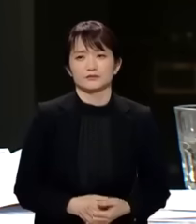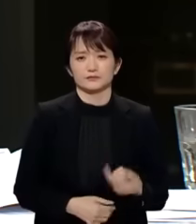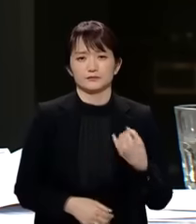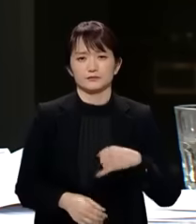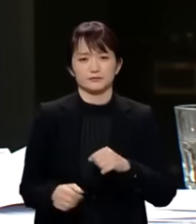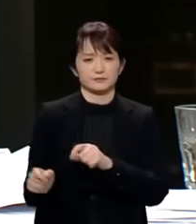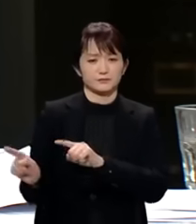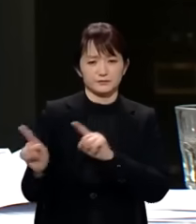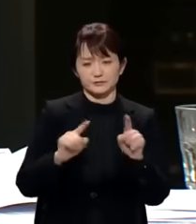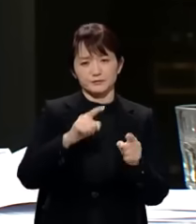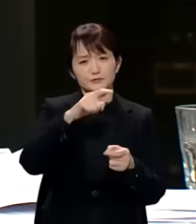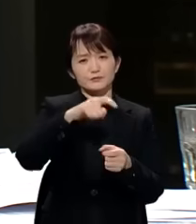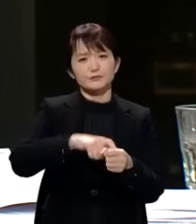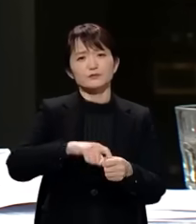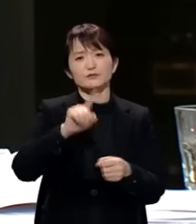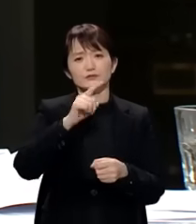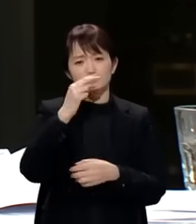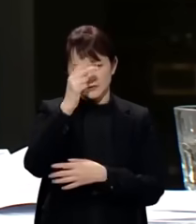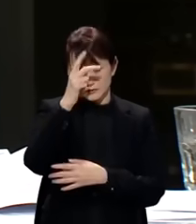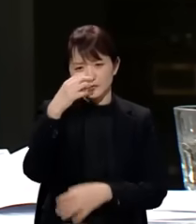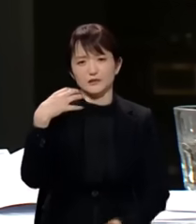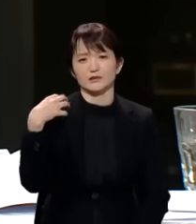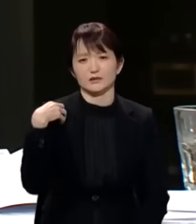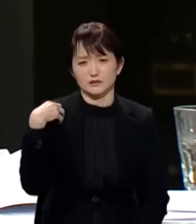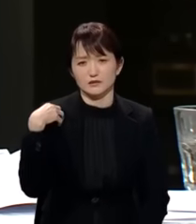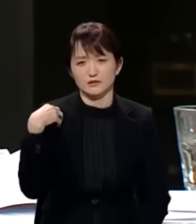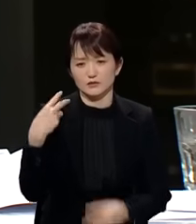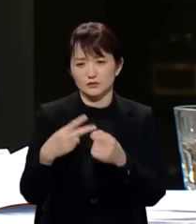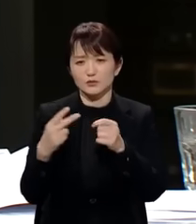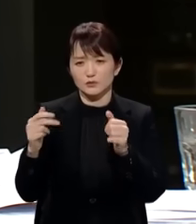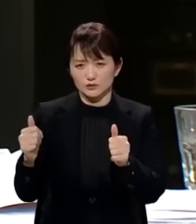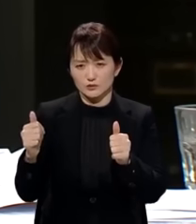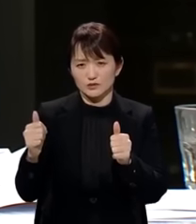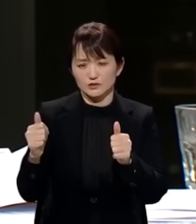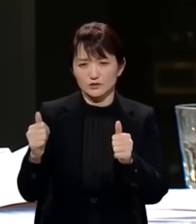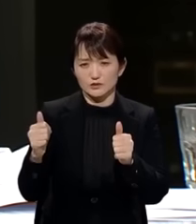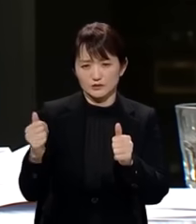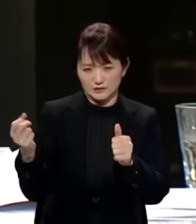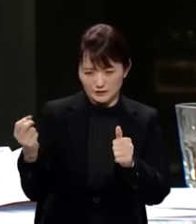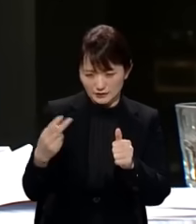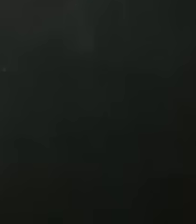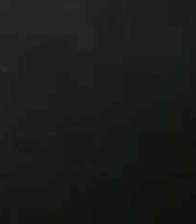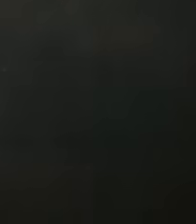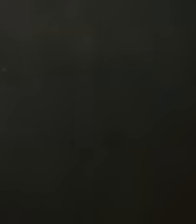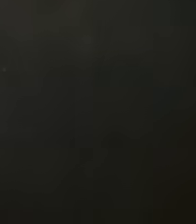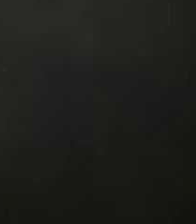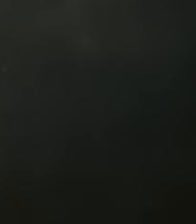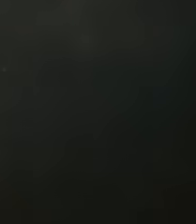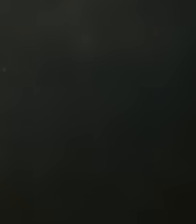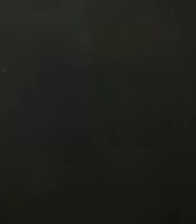위해서는 정말 검찰의 역할이 항소심에서 다시 한번 좀 필요해